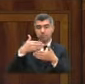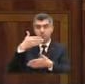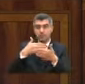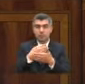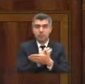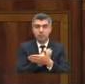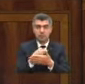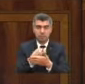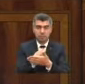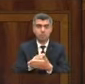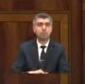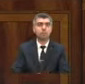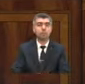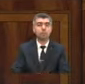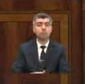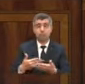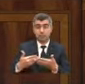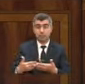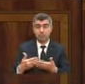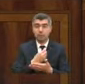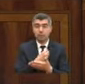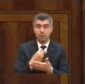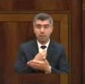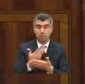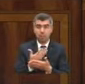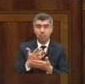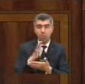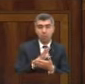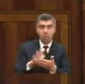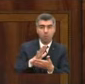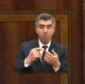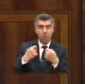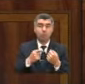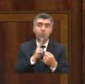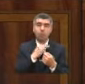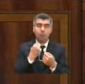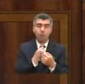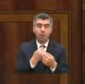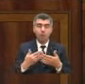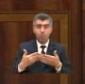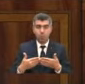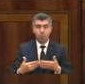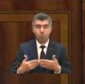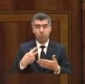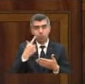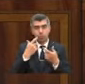الصحية. المنظومة الصحية السيد رئيس الحكومة المحترم اليوم